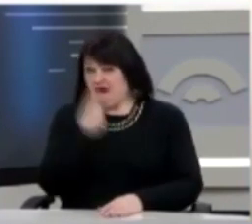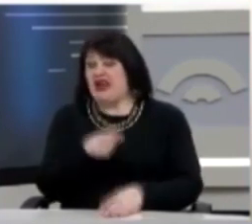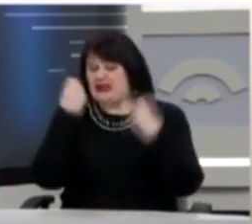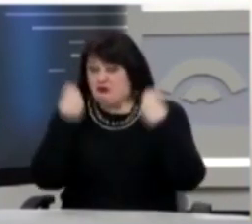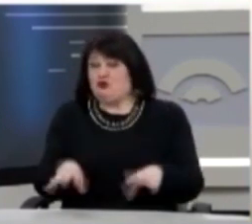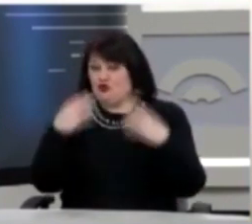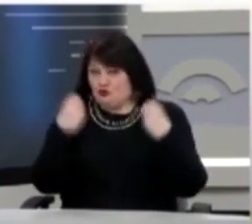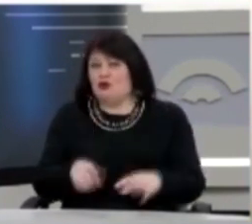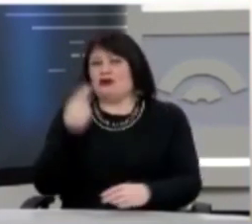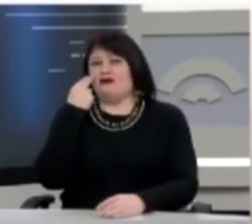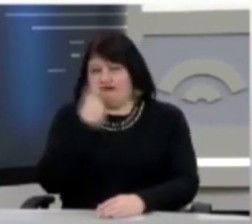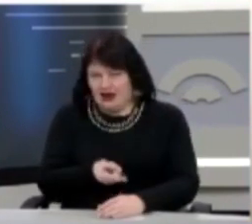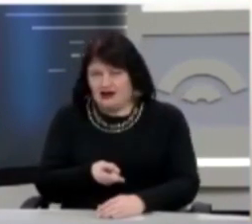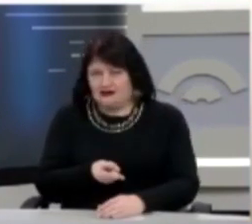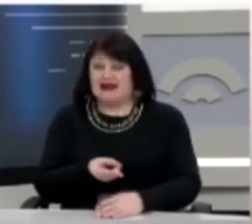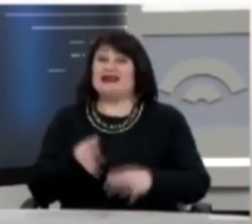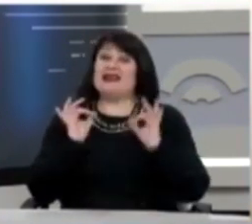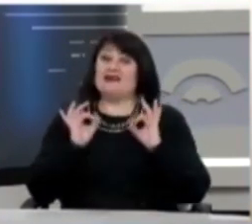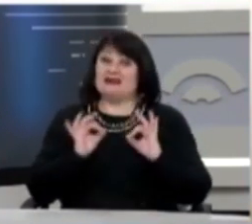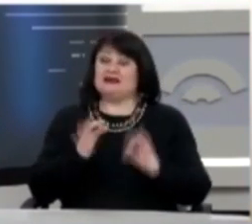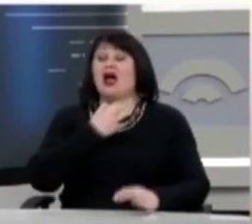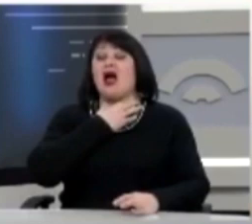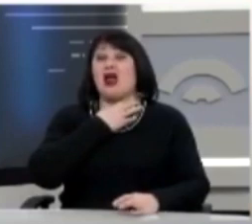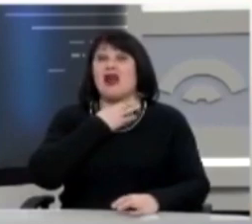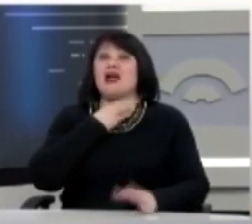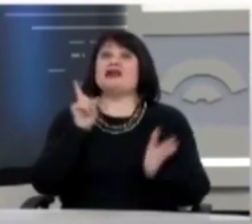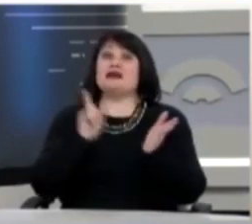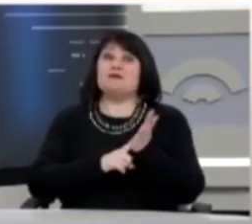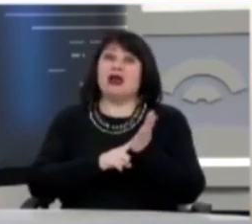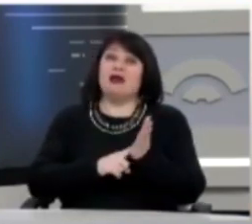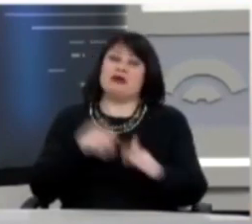δεν κρύβεται, αλλά και η αναγκαιότητα της ανατροπής του.